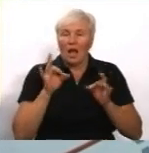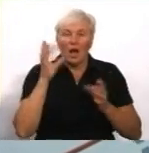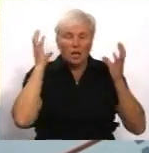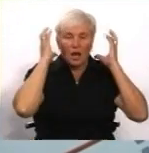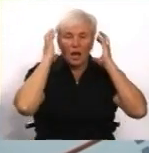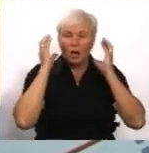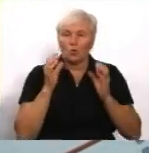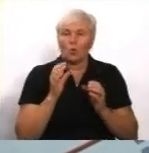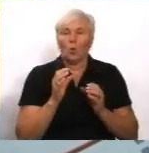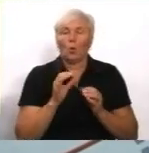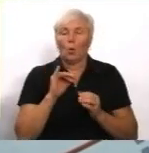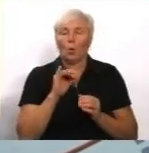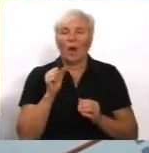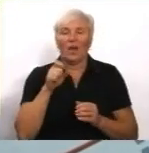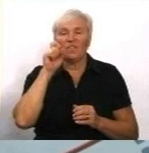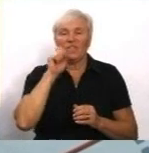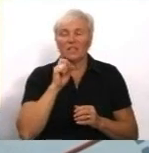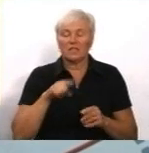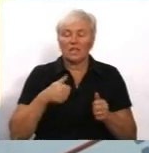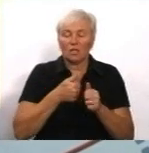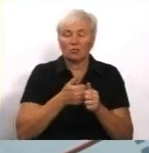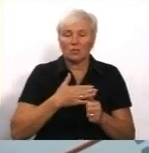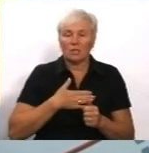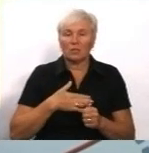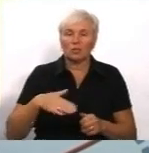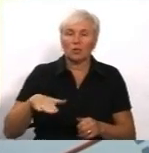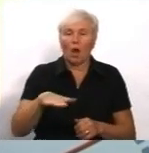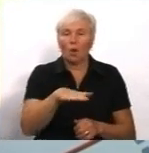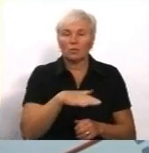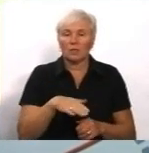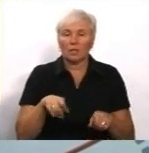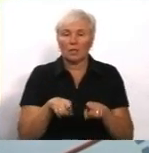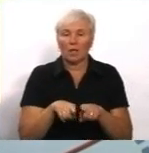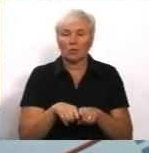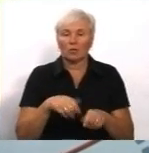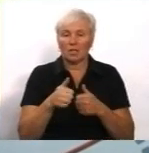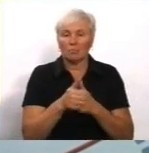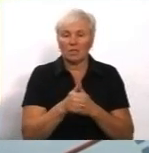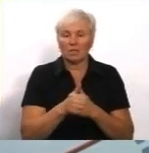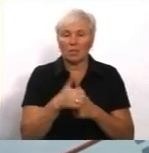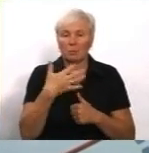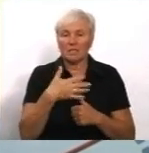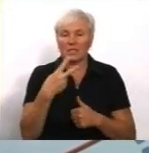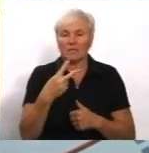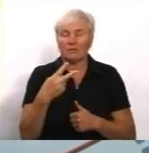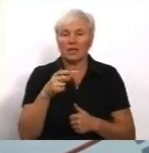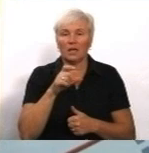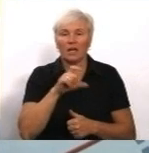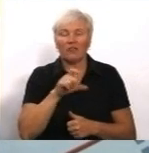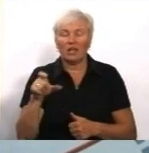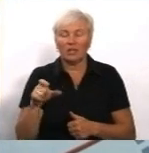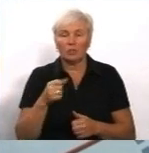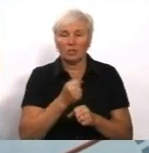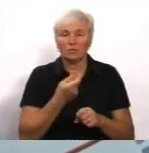радіо UA Вінниця. Отож, долучайтесь до нашої аудиторії і там. Отож, найближчі 52 хвилини працюємо у цій студії